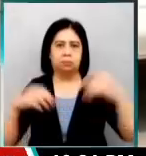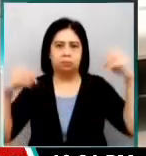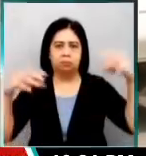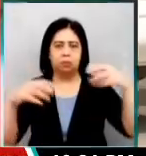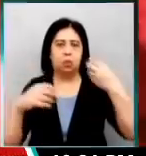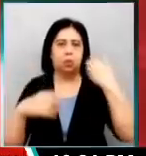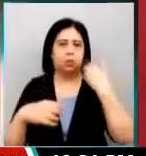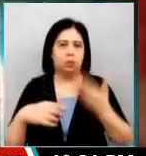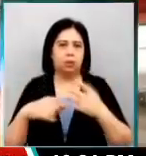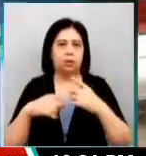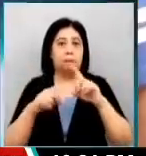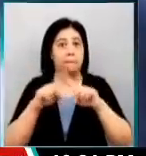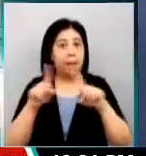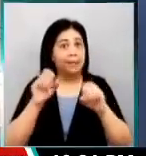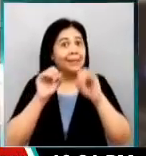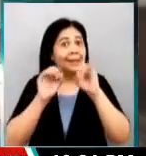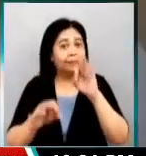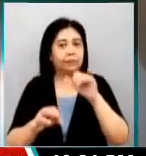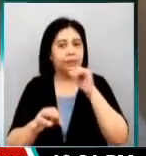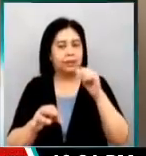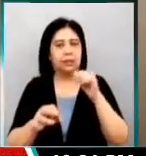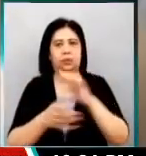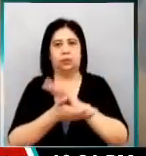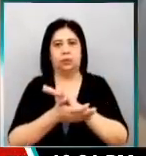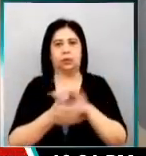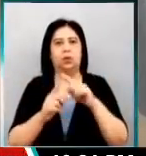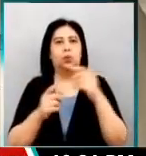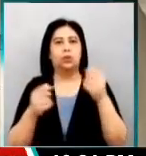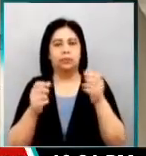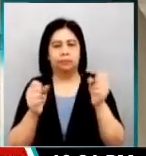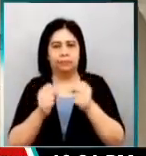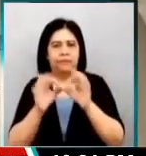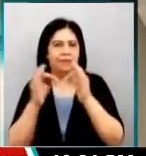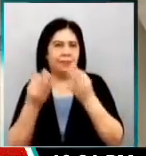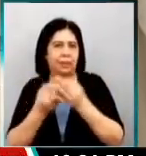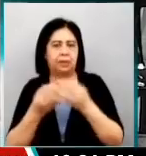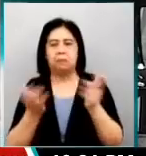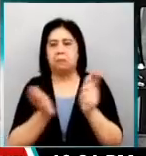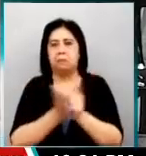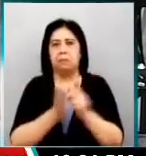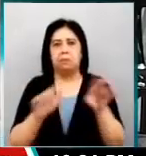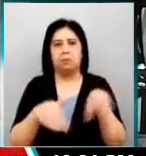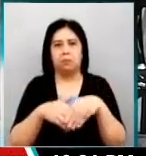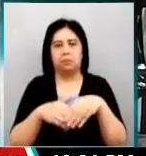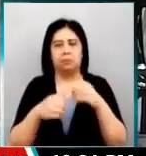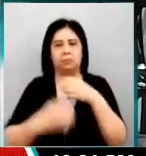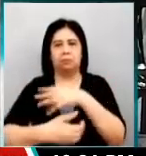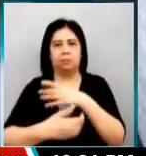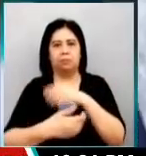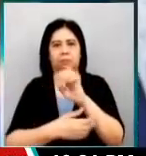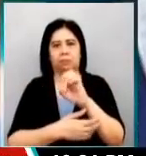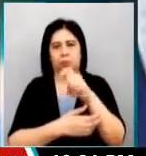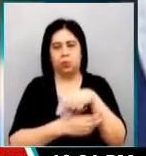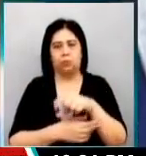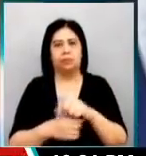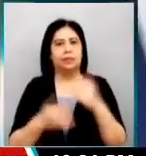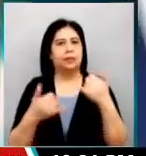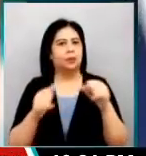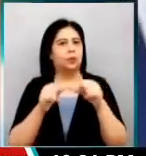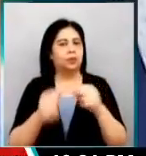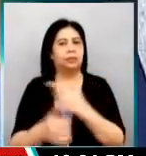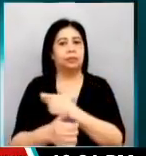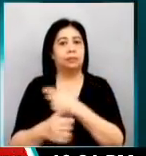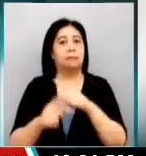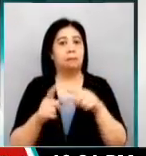ikinamatay, pero pang immediate family lang. Bawal naman ang kasal o binyag sa ECQ. Tuloy pa rin ang pagbabakuna, pero may ayuda ba sa